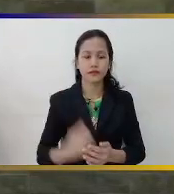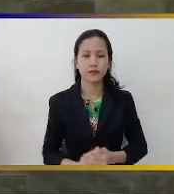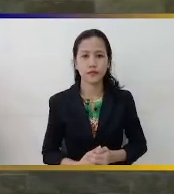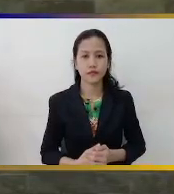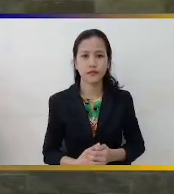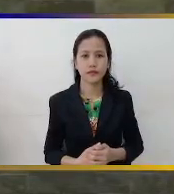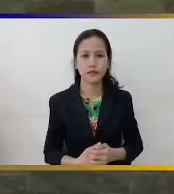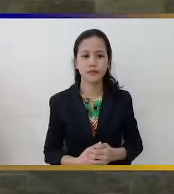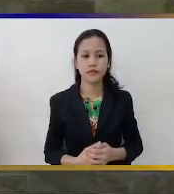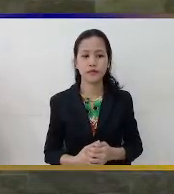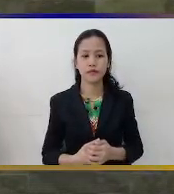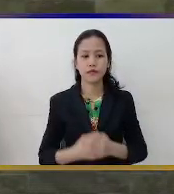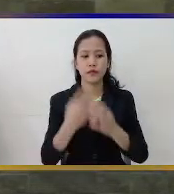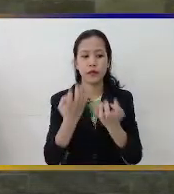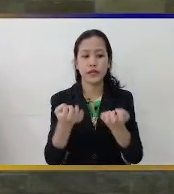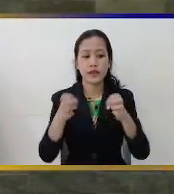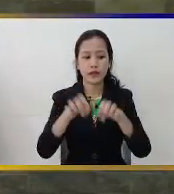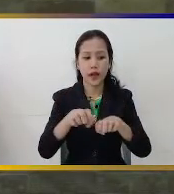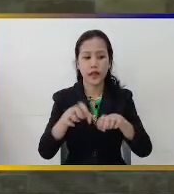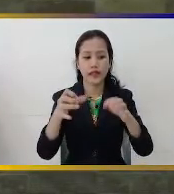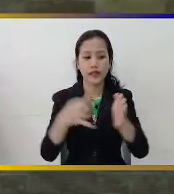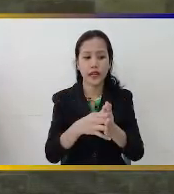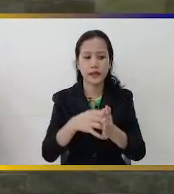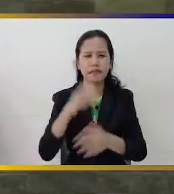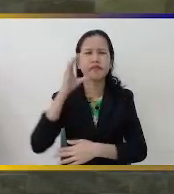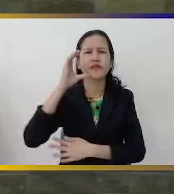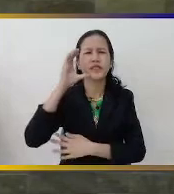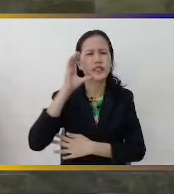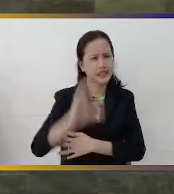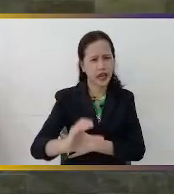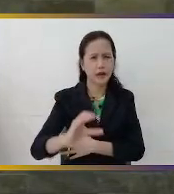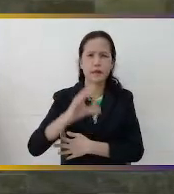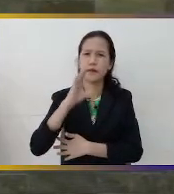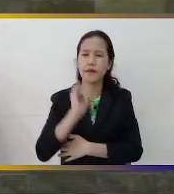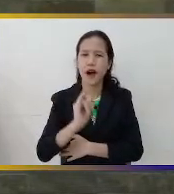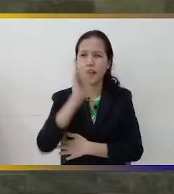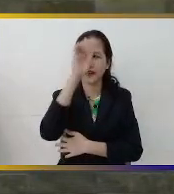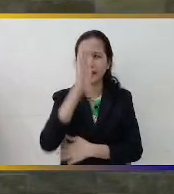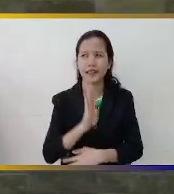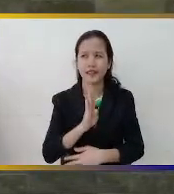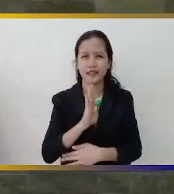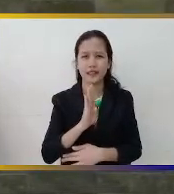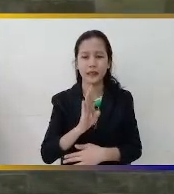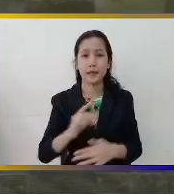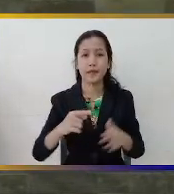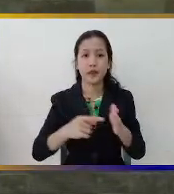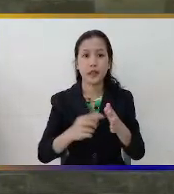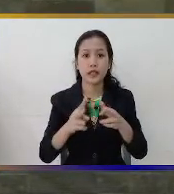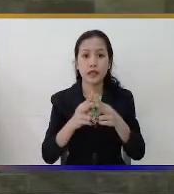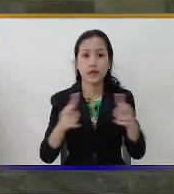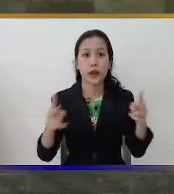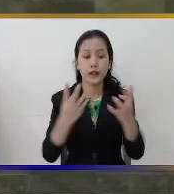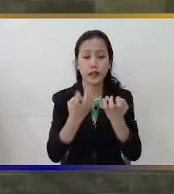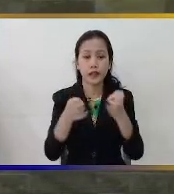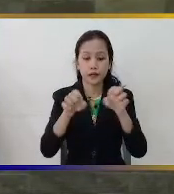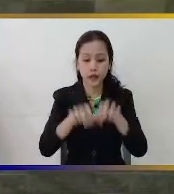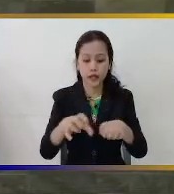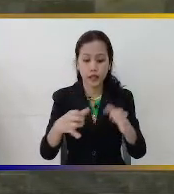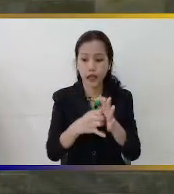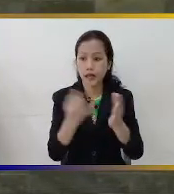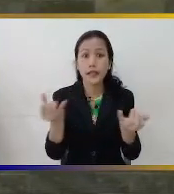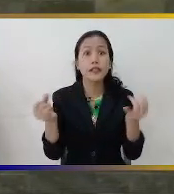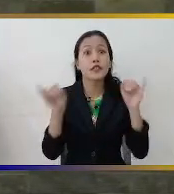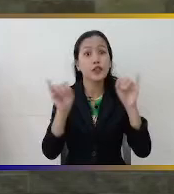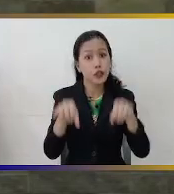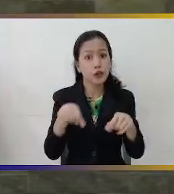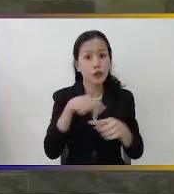sins na kinondem po ng Diyos. Okay? These are the particular sins na naging issue during the time of